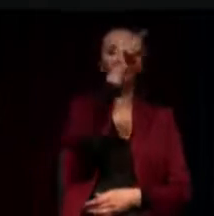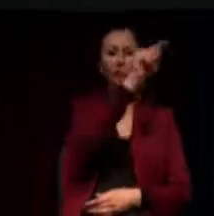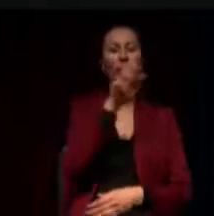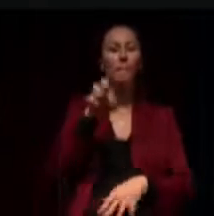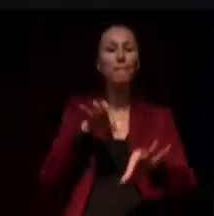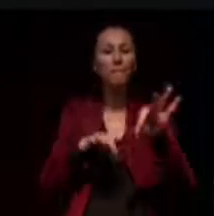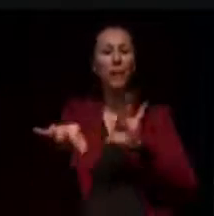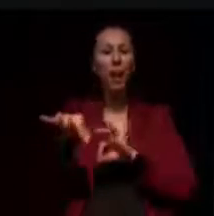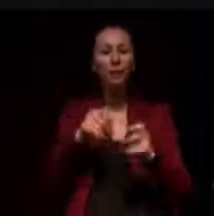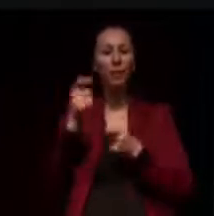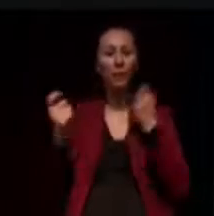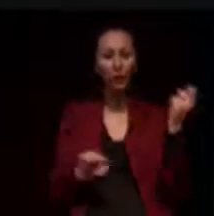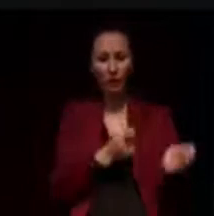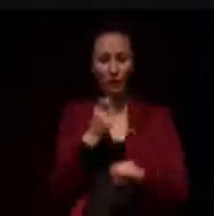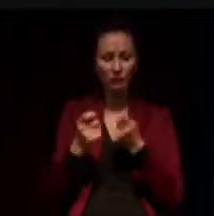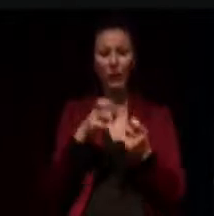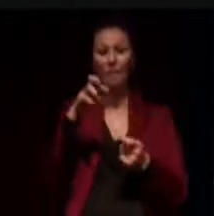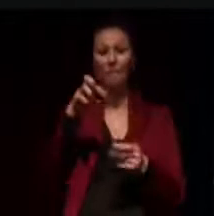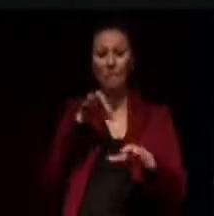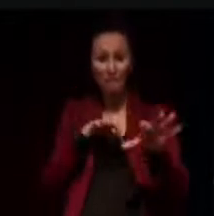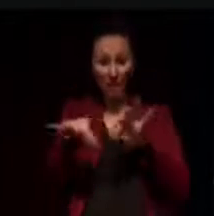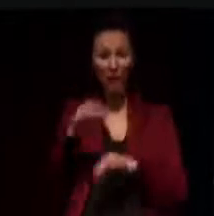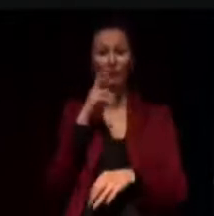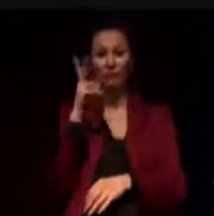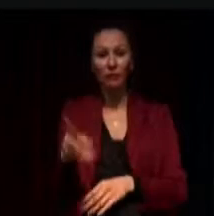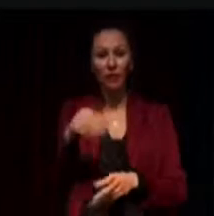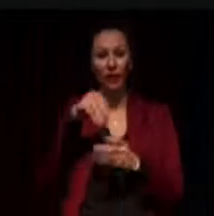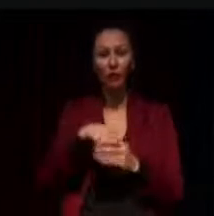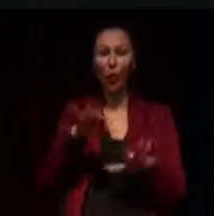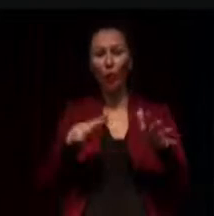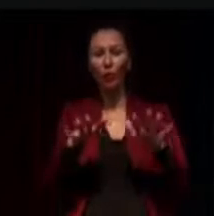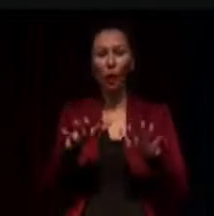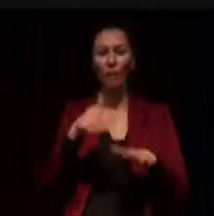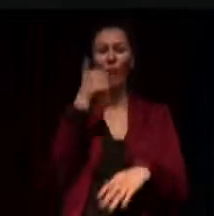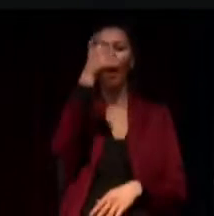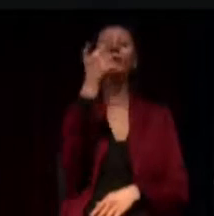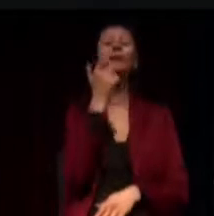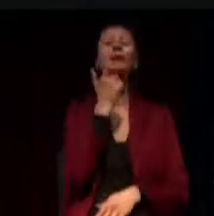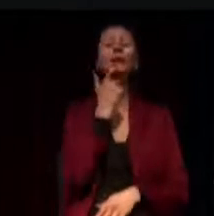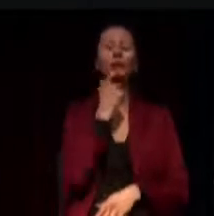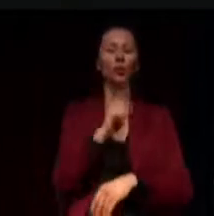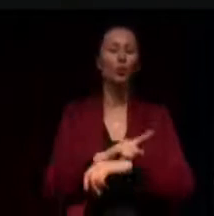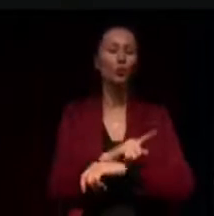bir planlama çalışması, plan revizyon çalışmasının ortalama süresi 6 yıl.